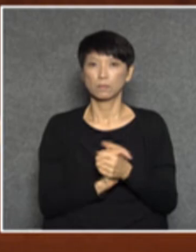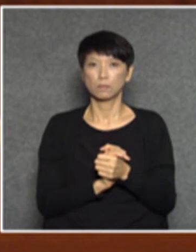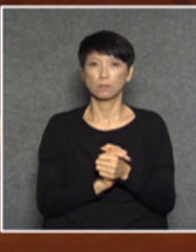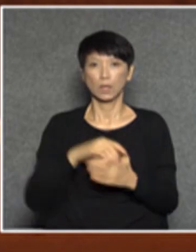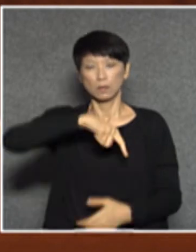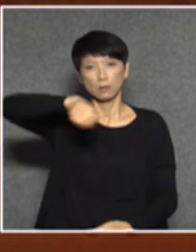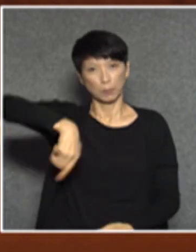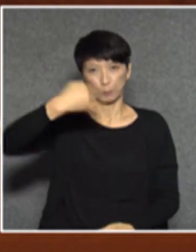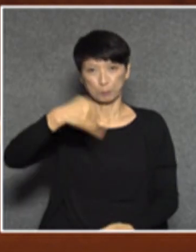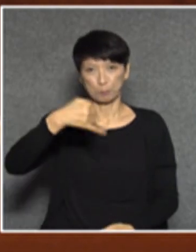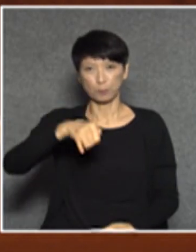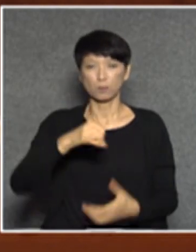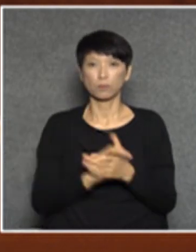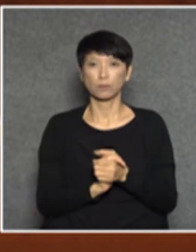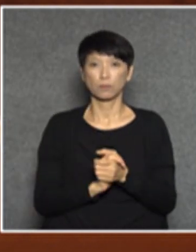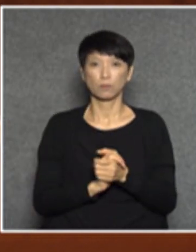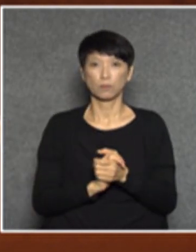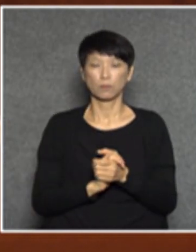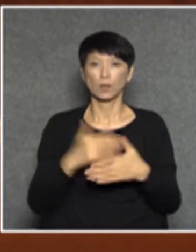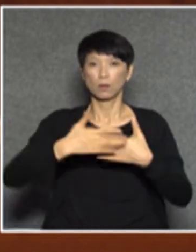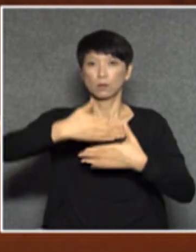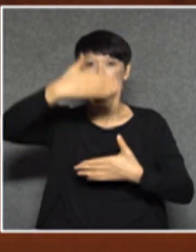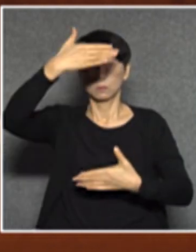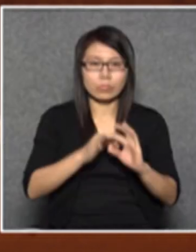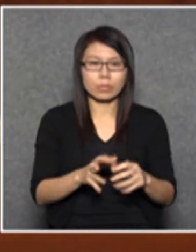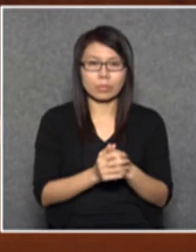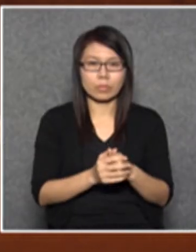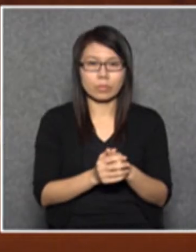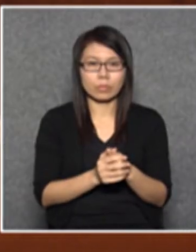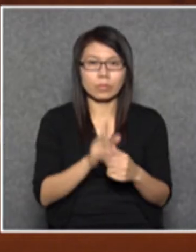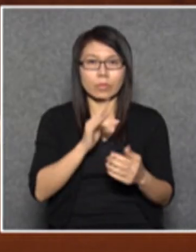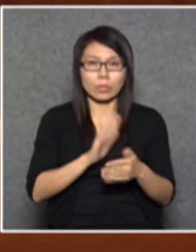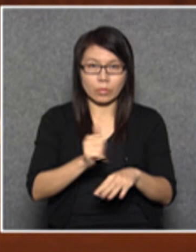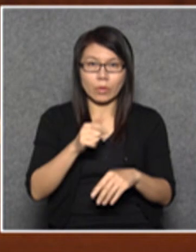成住宅包括這個質量比較好的